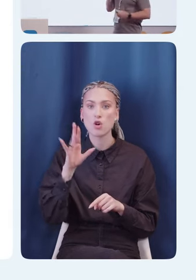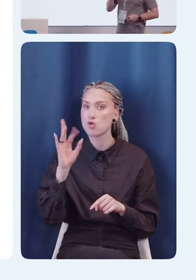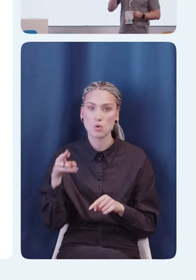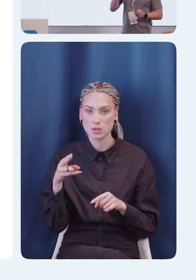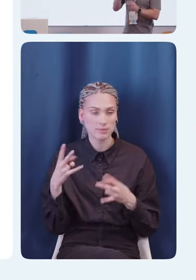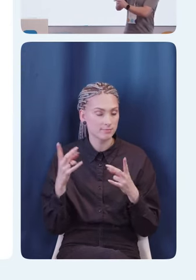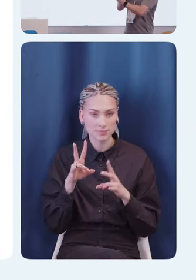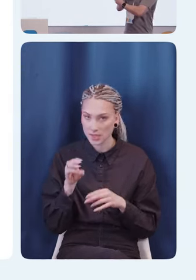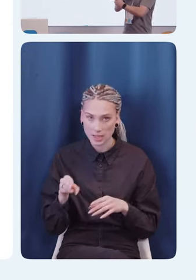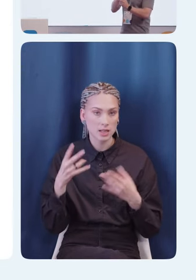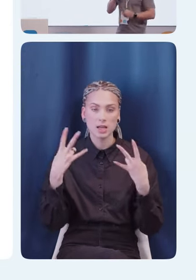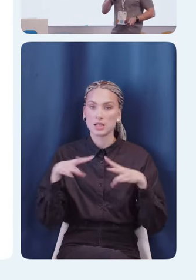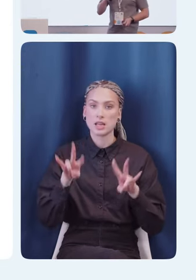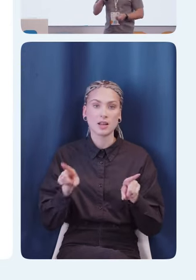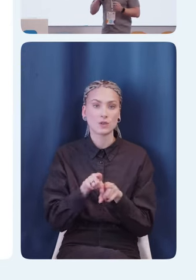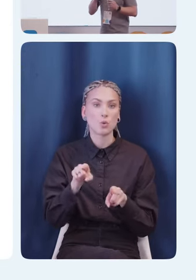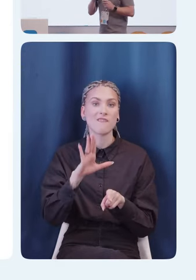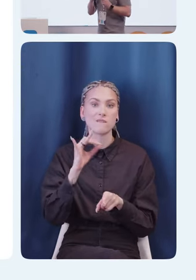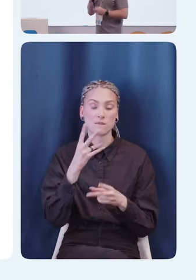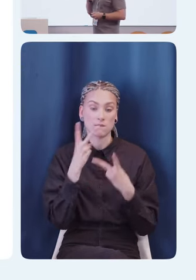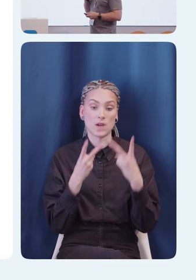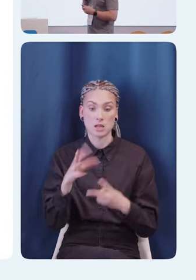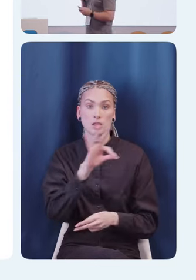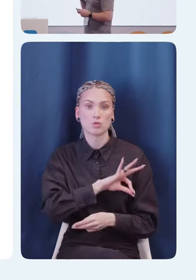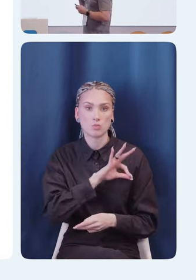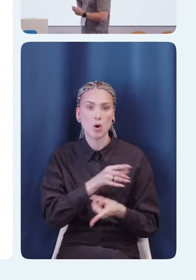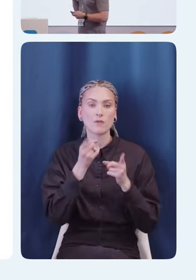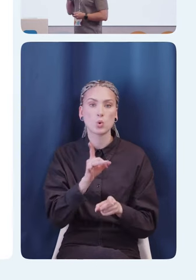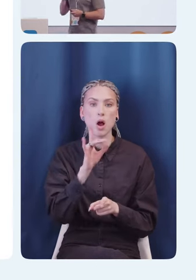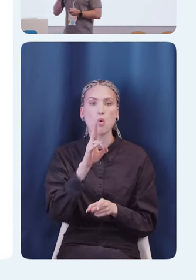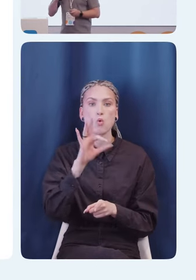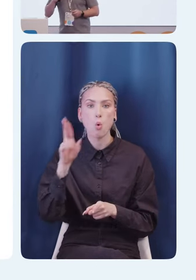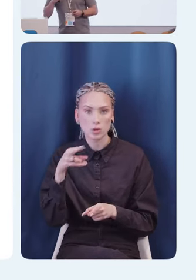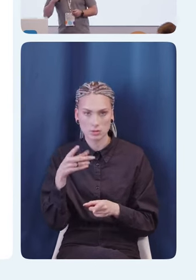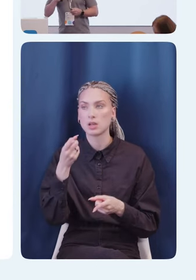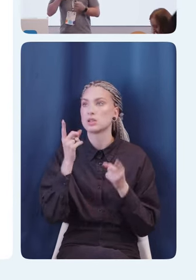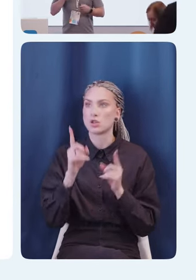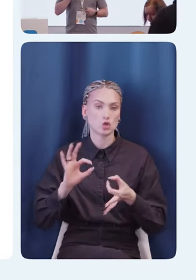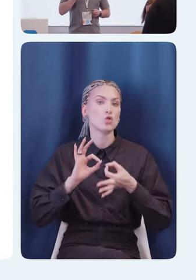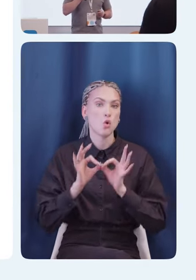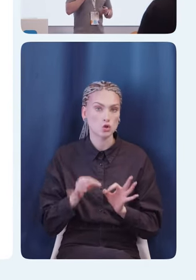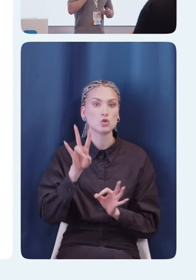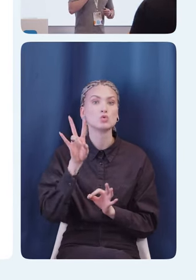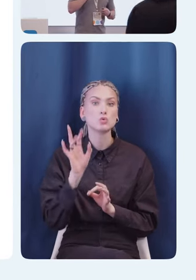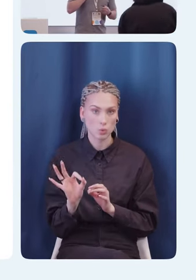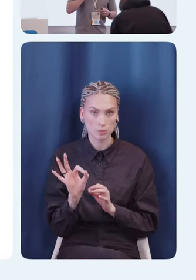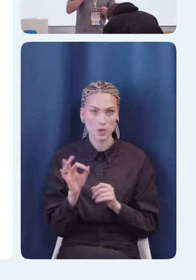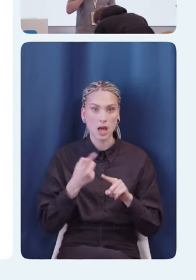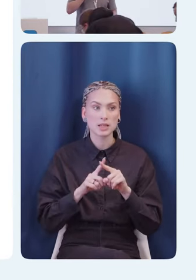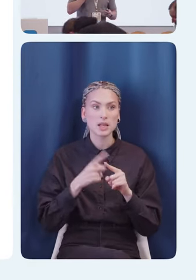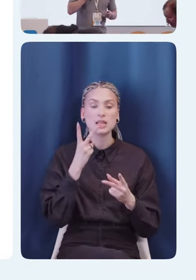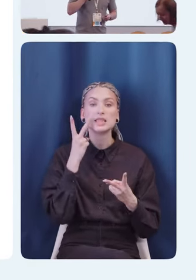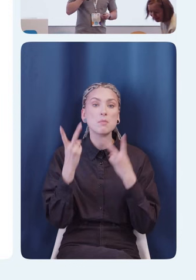Не стоит его прям вот этот вот в таком же виде использовать. Реальный код, он немножко сложнее. Вот, но, тем не менее, это